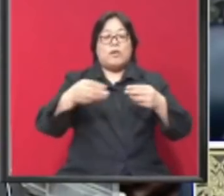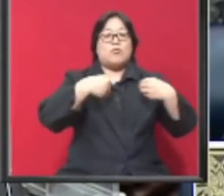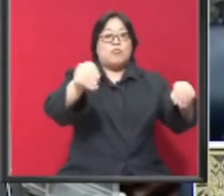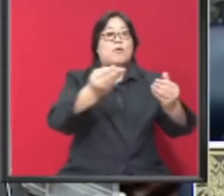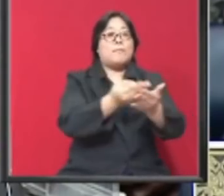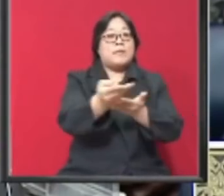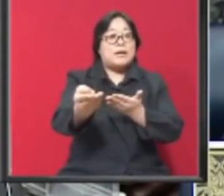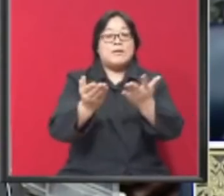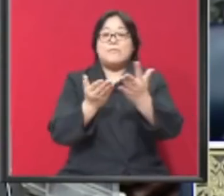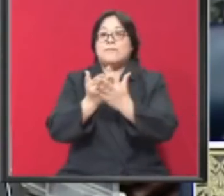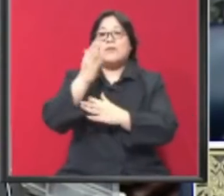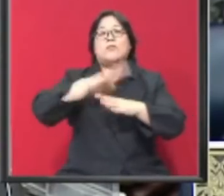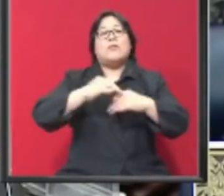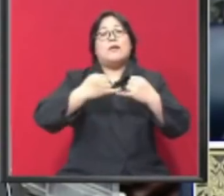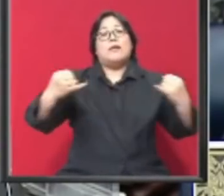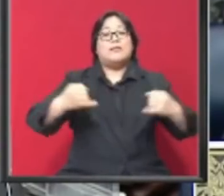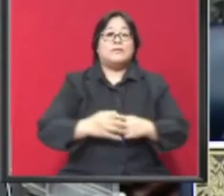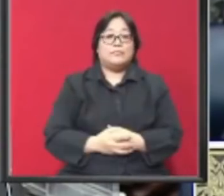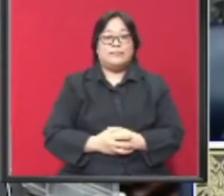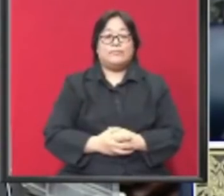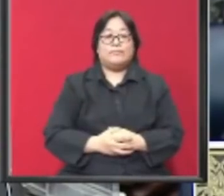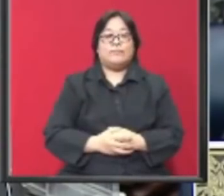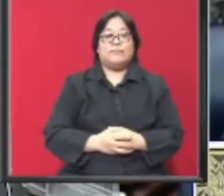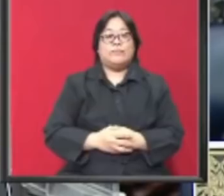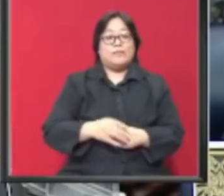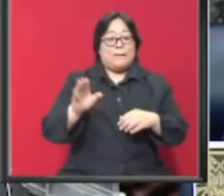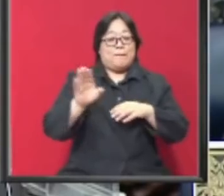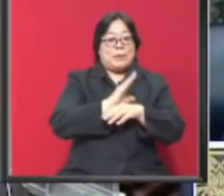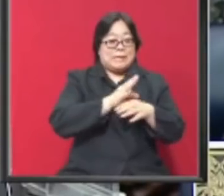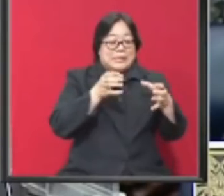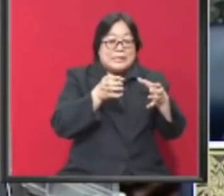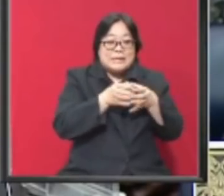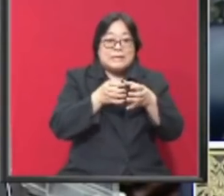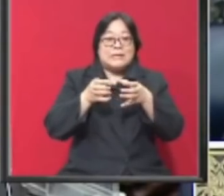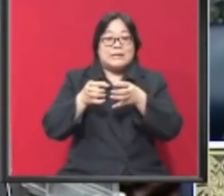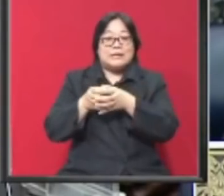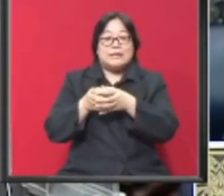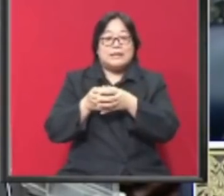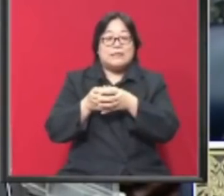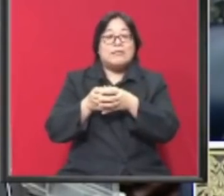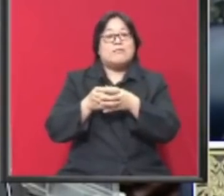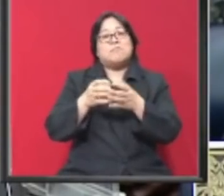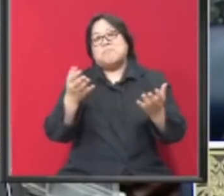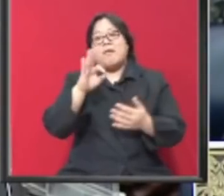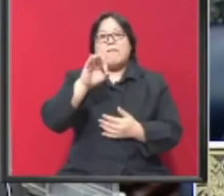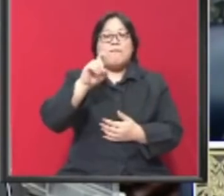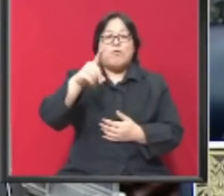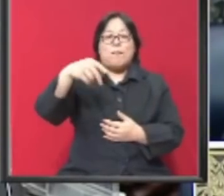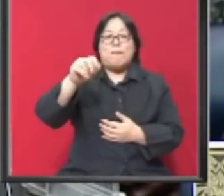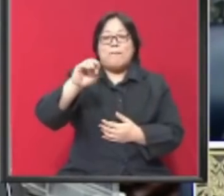melalui online marketing bagi bisnis kecil-kecilan ada foodpanda